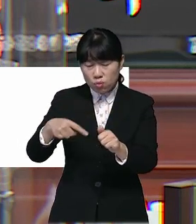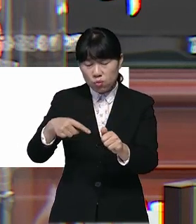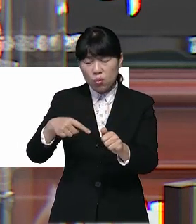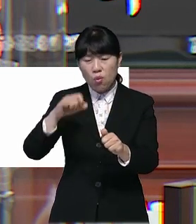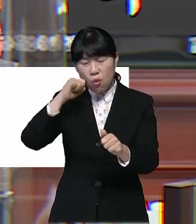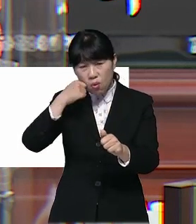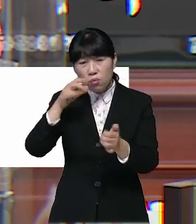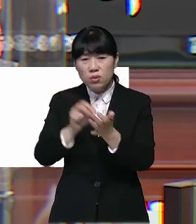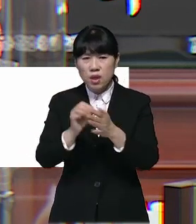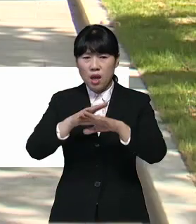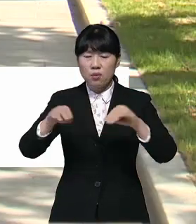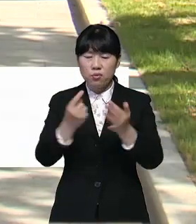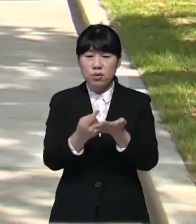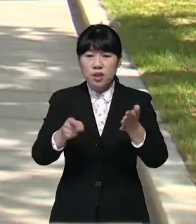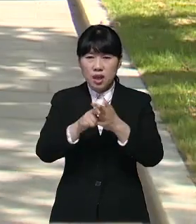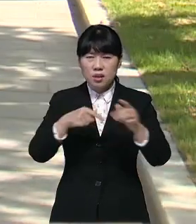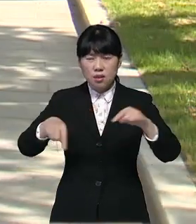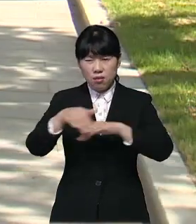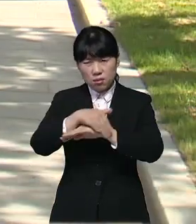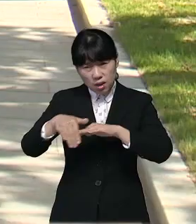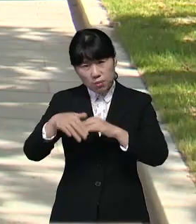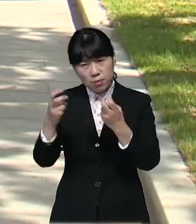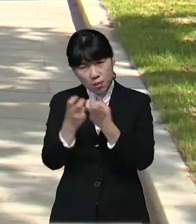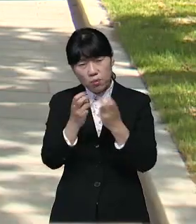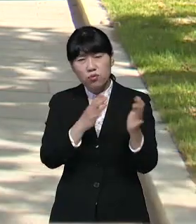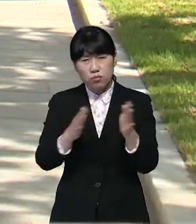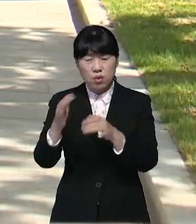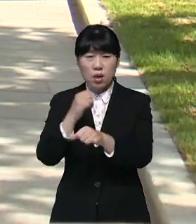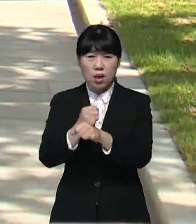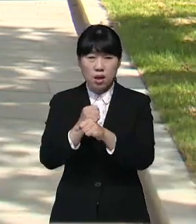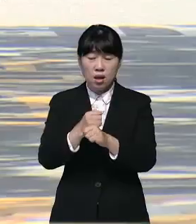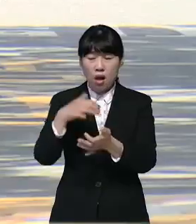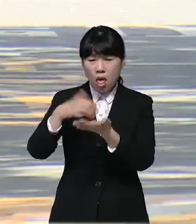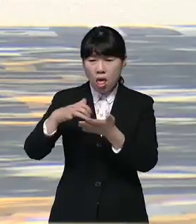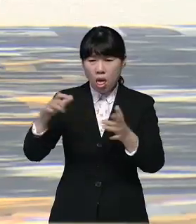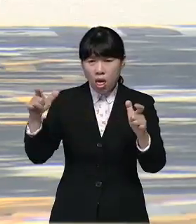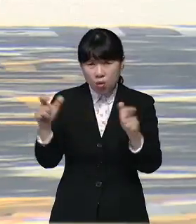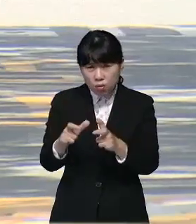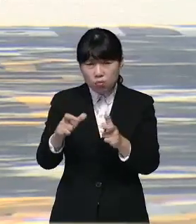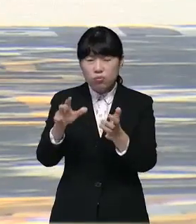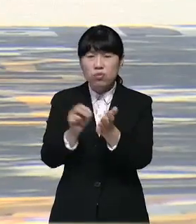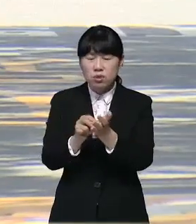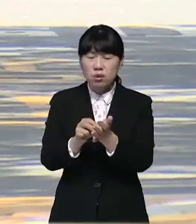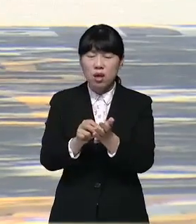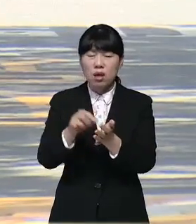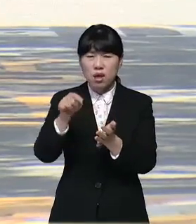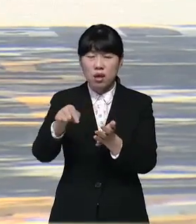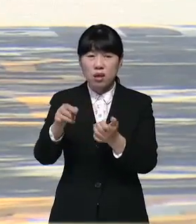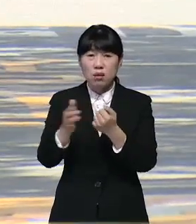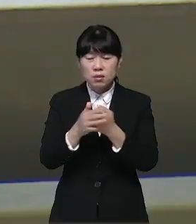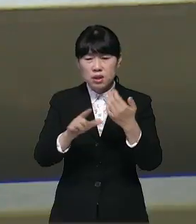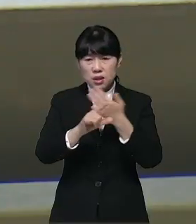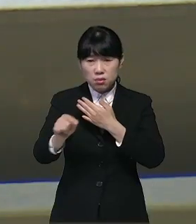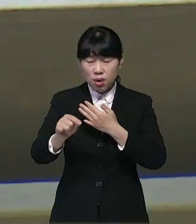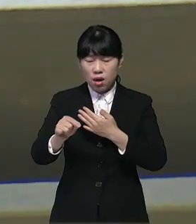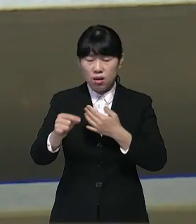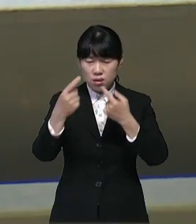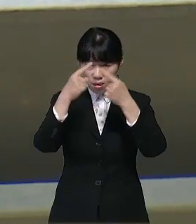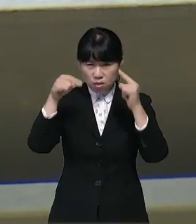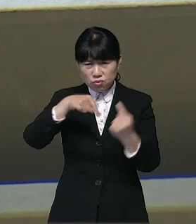정책 대안을 만들어내겠다. 학생 수 감소에 따른 정원 미달 사태가 본격화되면서 지역 대학의